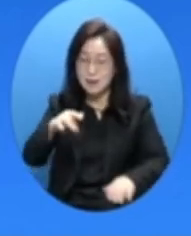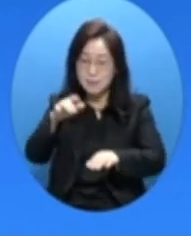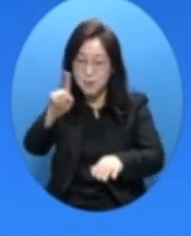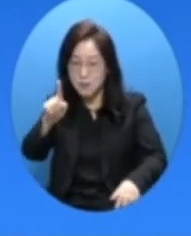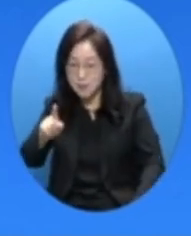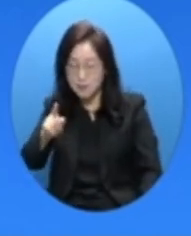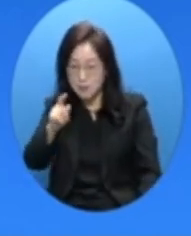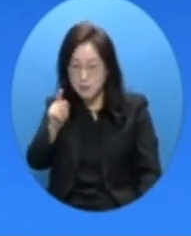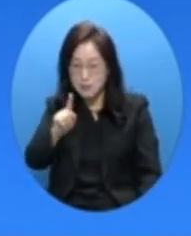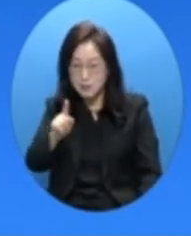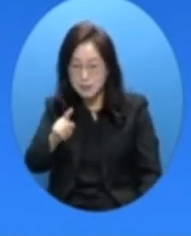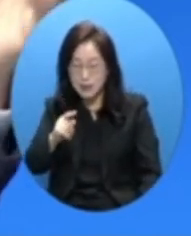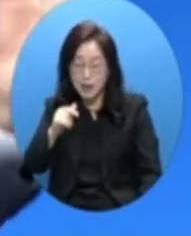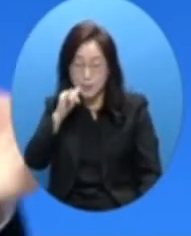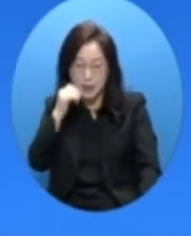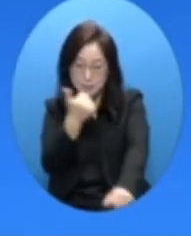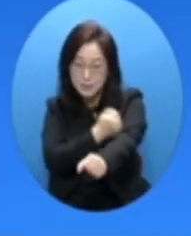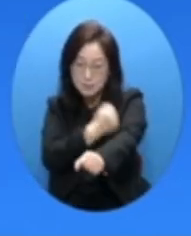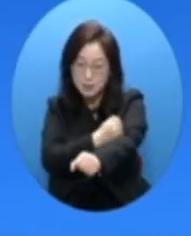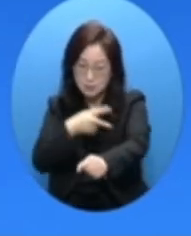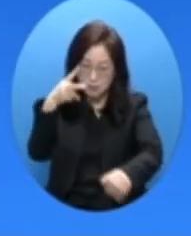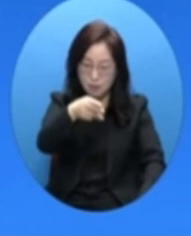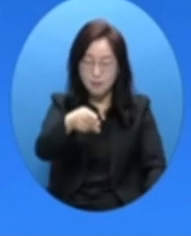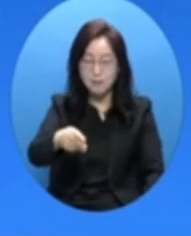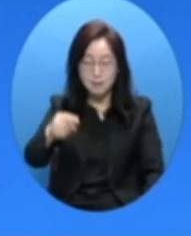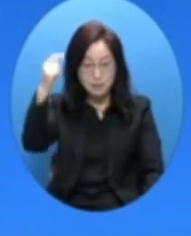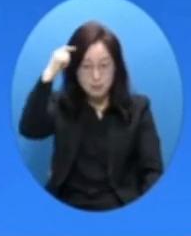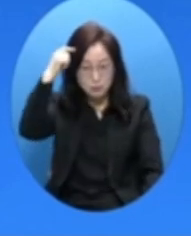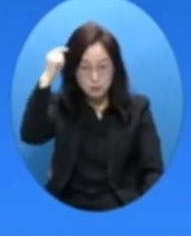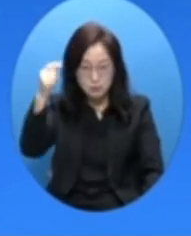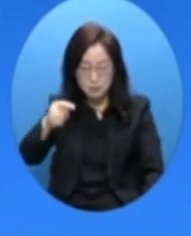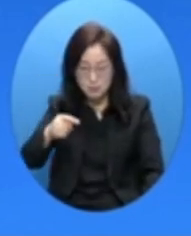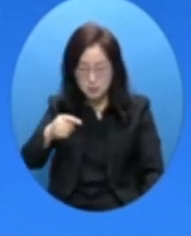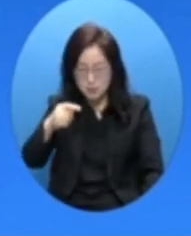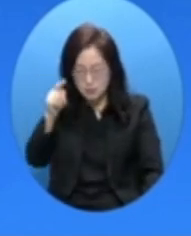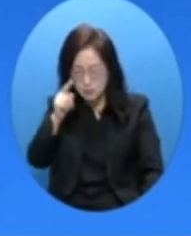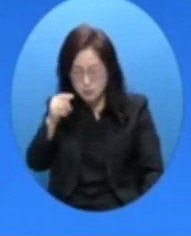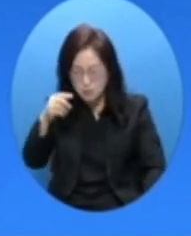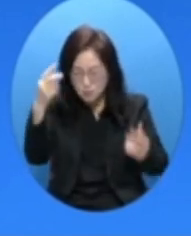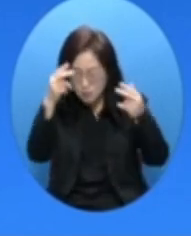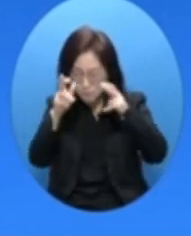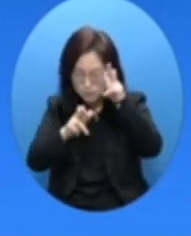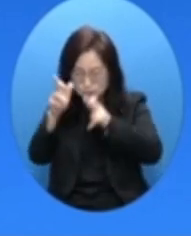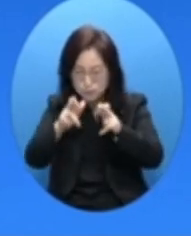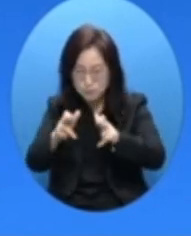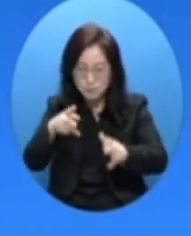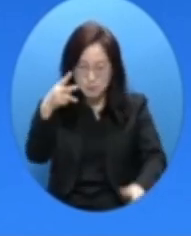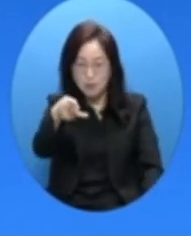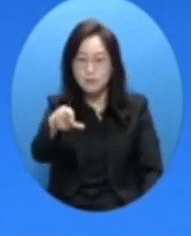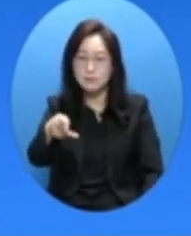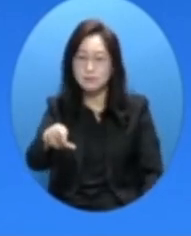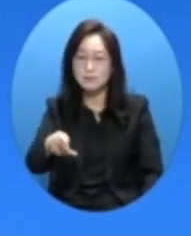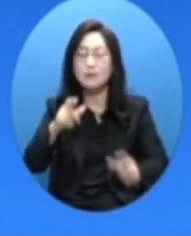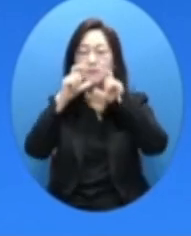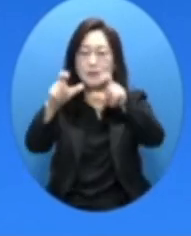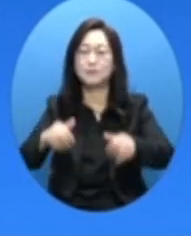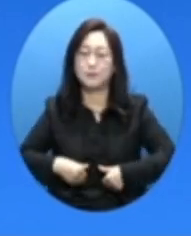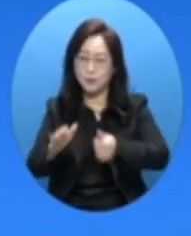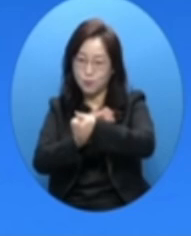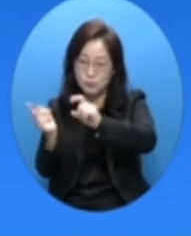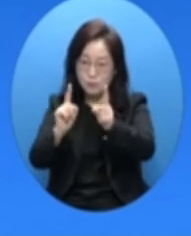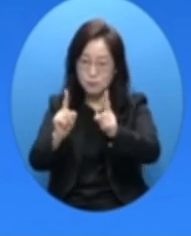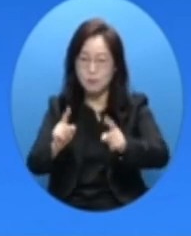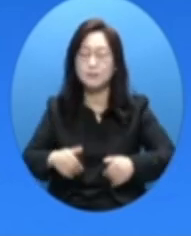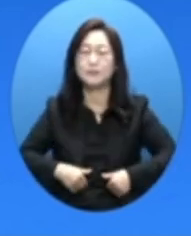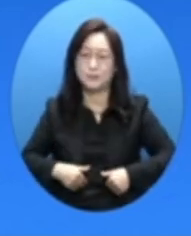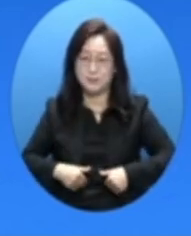일어나라 각종 정신질환에 빠진 자여 일어나라 우리가 그들을 고쳐야 됩니다 치료해야 됩니다 그들